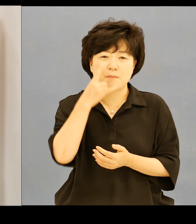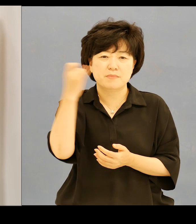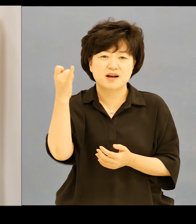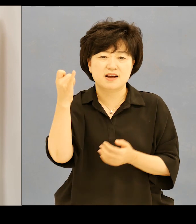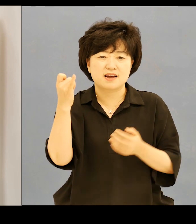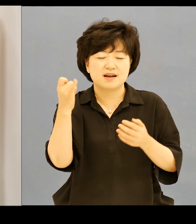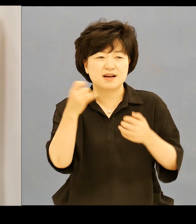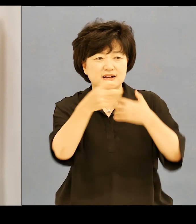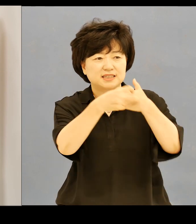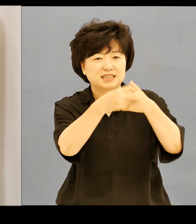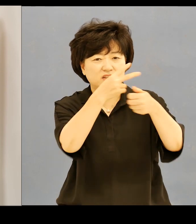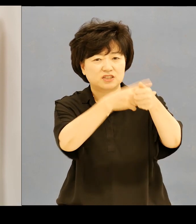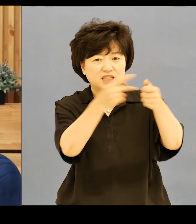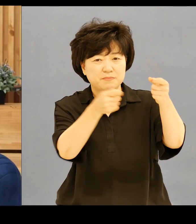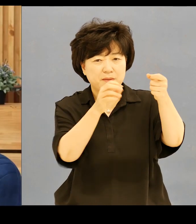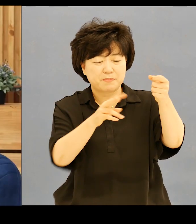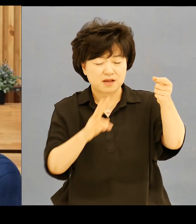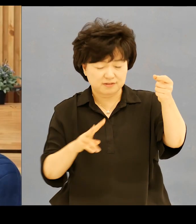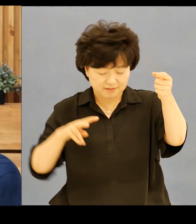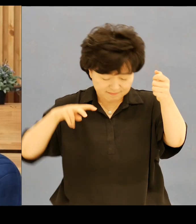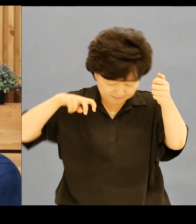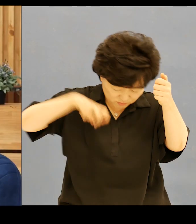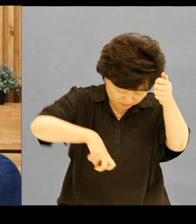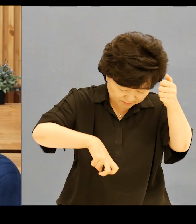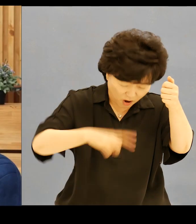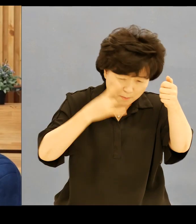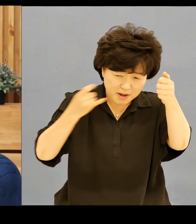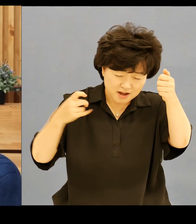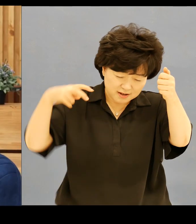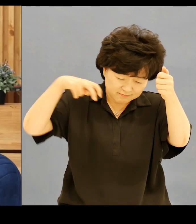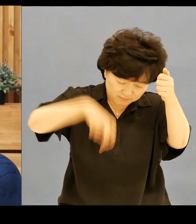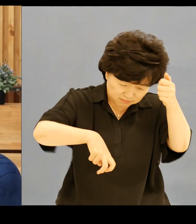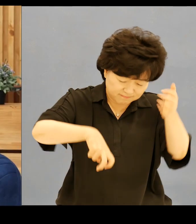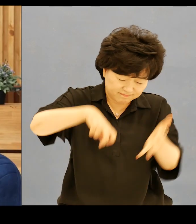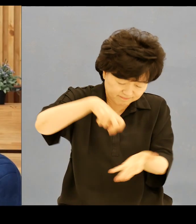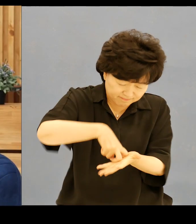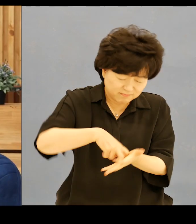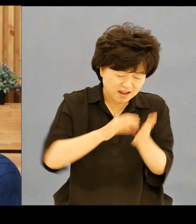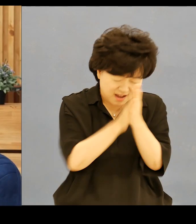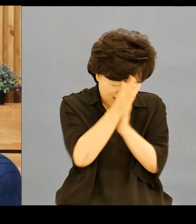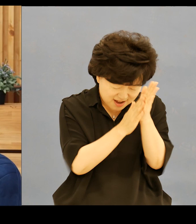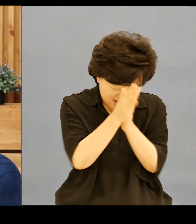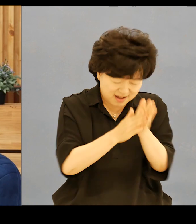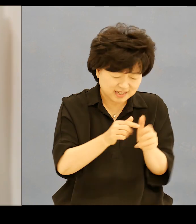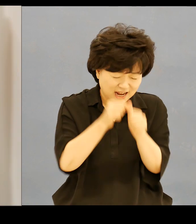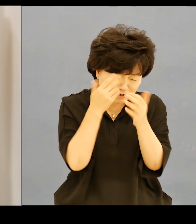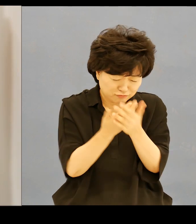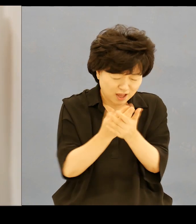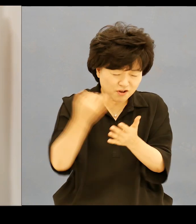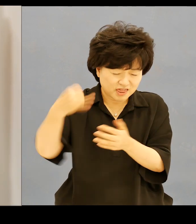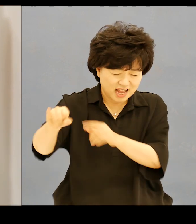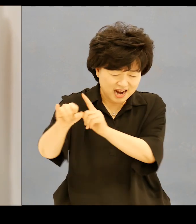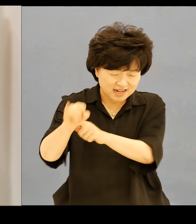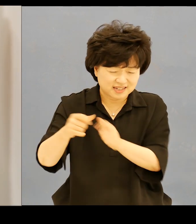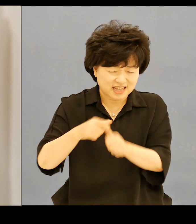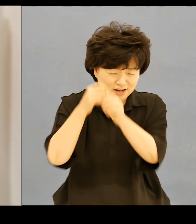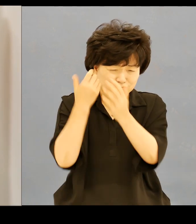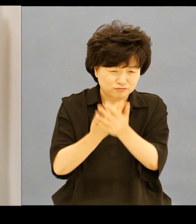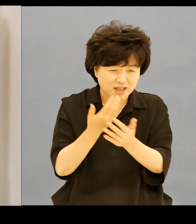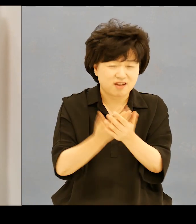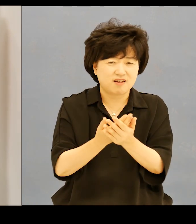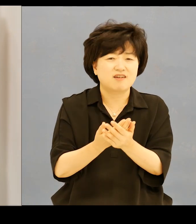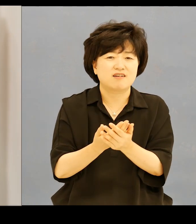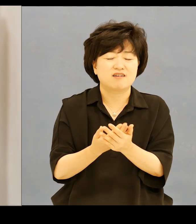무릎을 꿇으시면서 한 번만 살려달라고 의사님한테 네, 네, 나 한번 네. 살려달라고 하니까 그때 마음이 좀 흔들리셨나 봐요